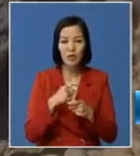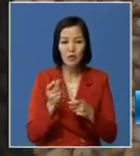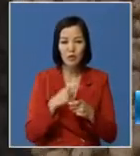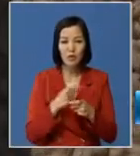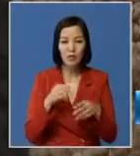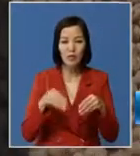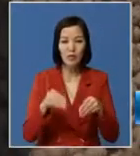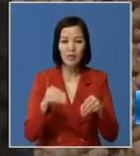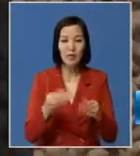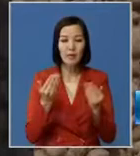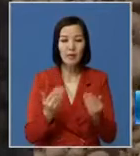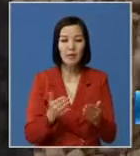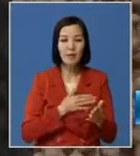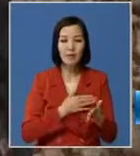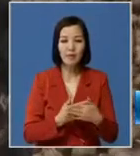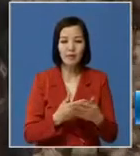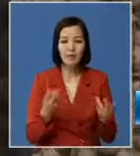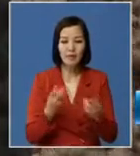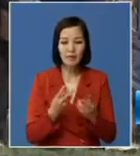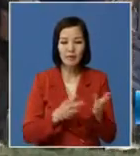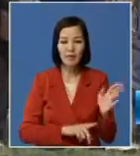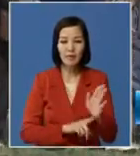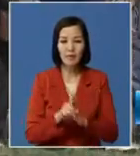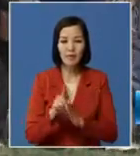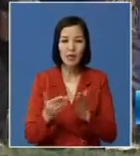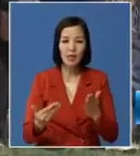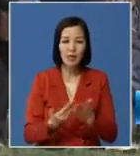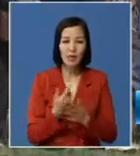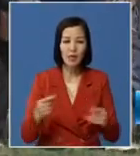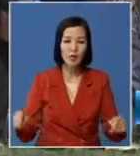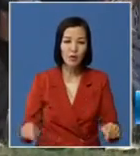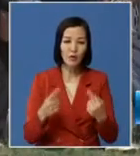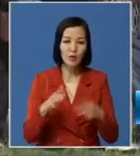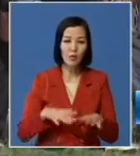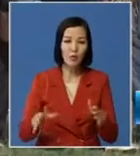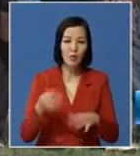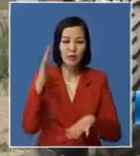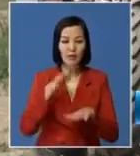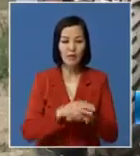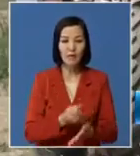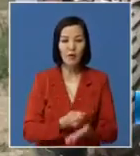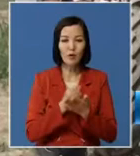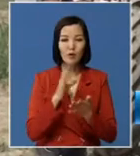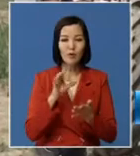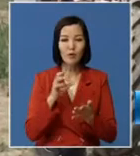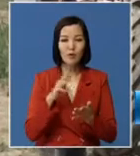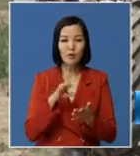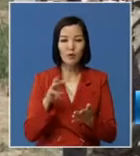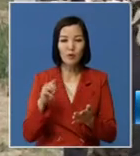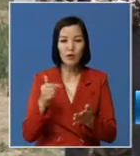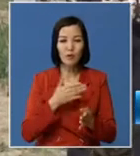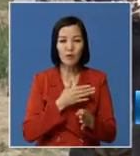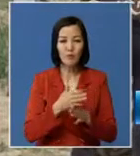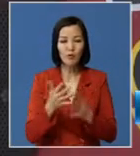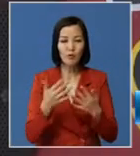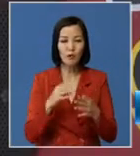тұқымы. Неге биыл белсене түсті дерсіз? Жаңа түлеген ауданға өткен жылы облыс әкімінің қолдауымен 500 миллион теңге бөлініп,